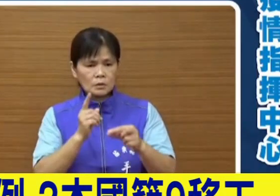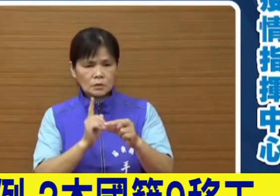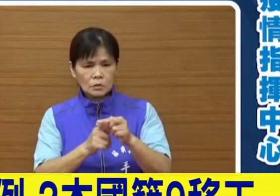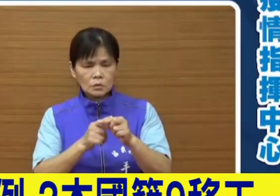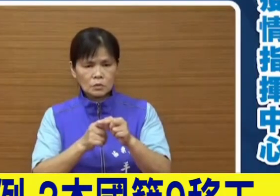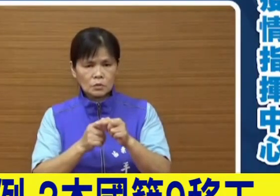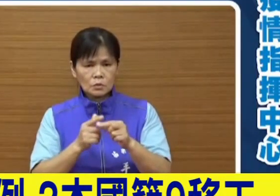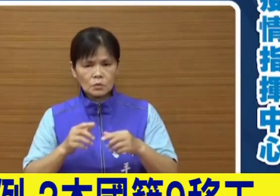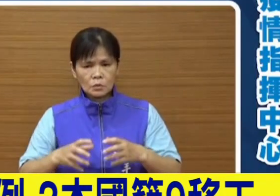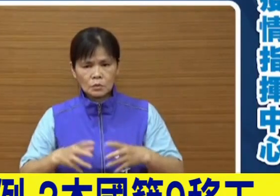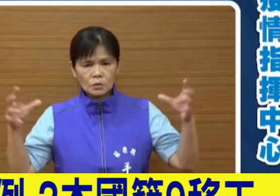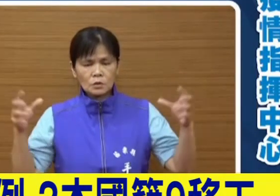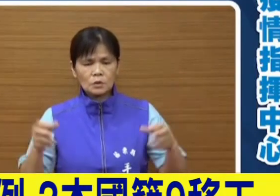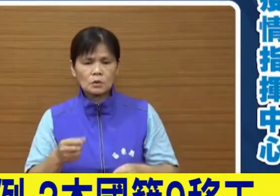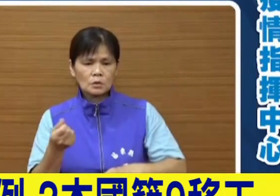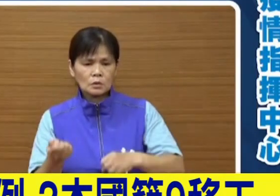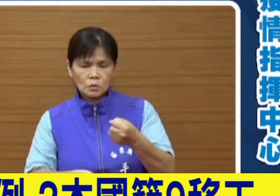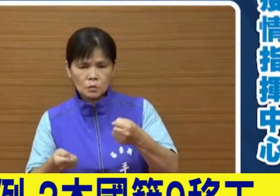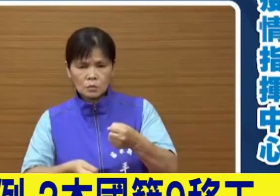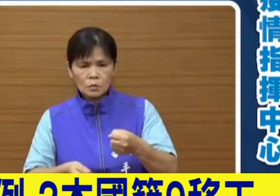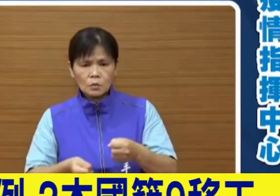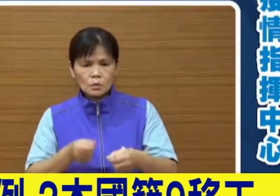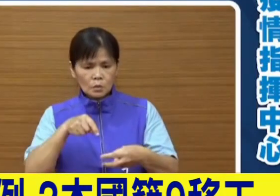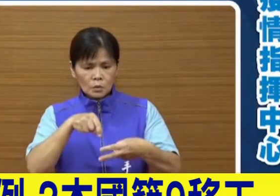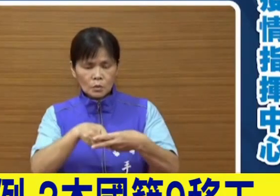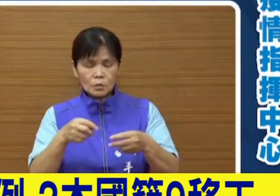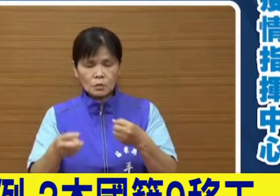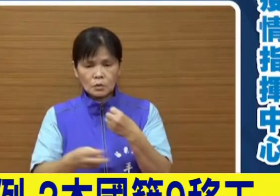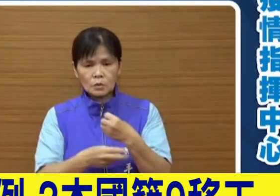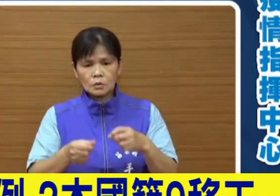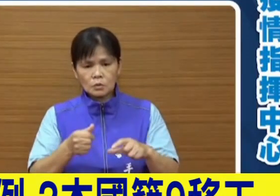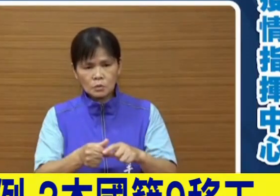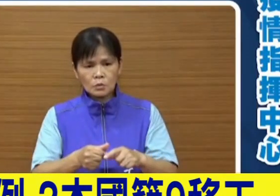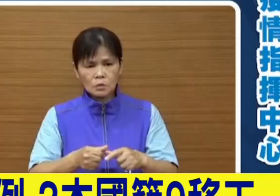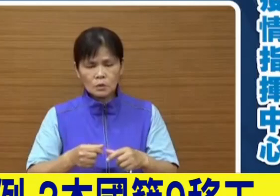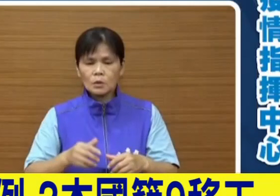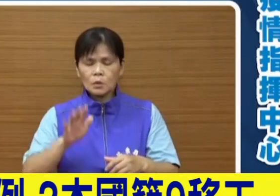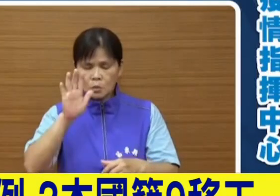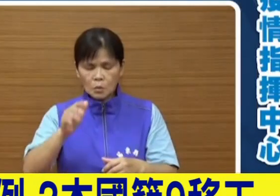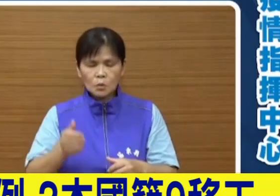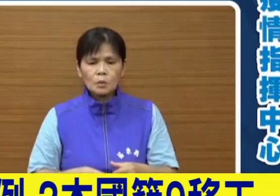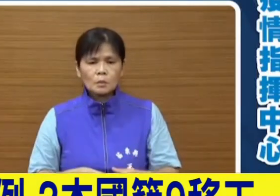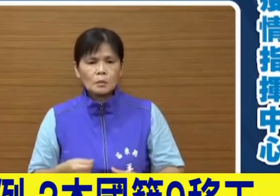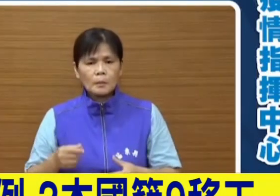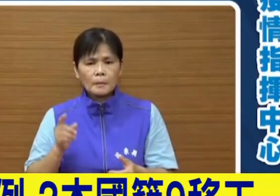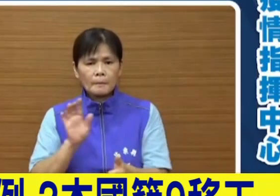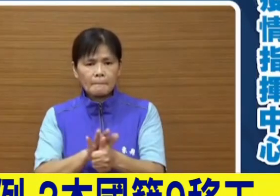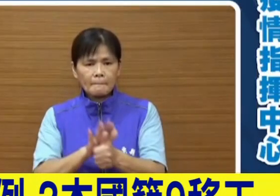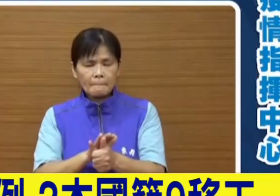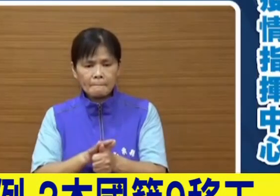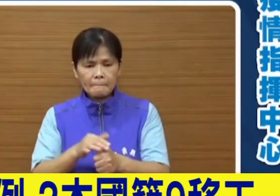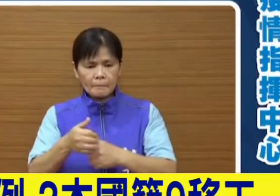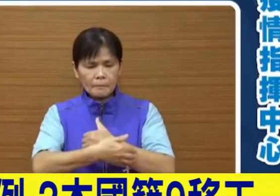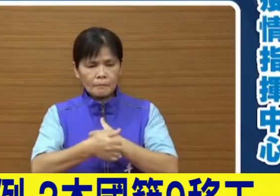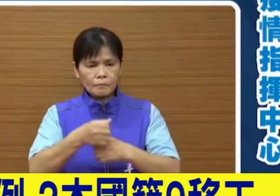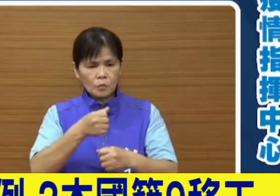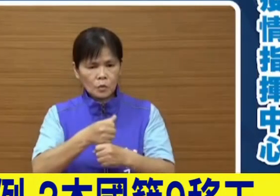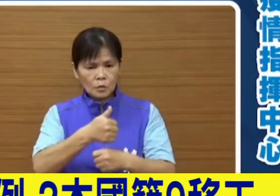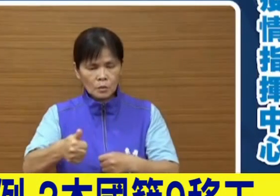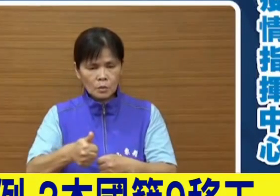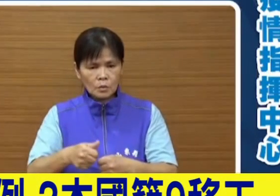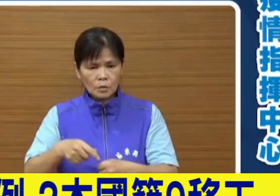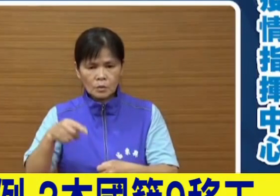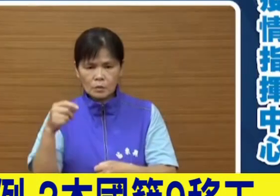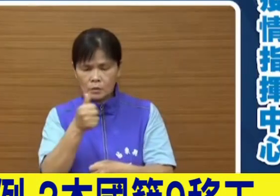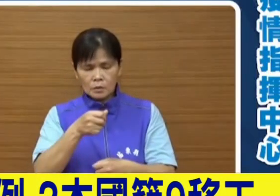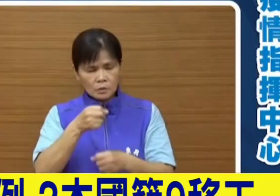及铜锣等工业区，也已经陆陆续续的安排企业移工来做快筛所以在